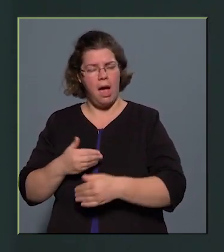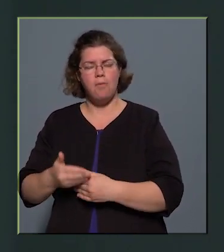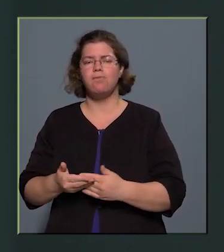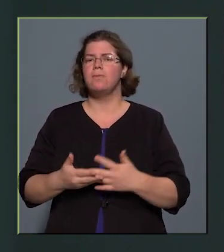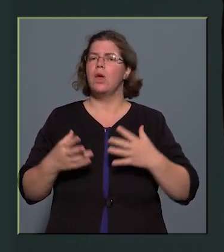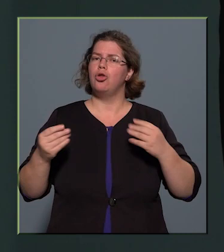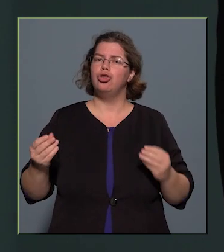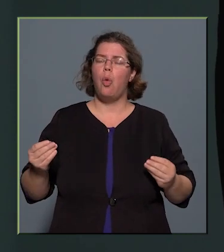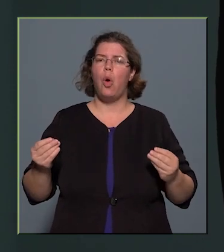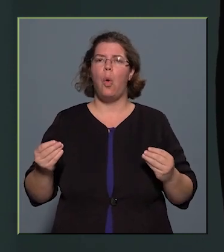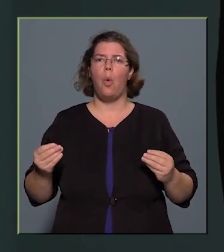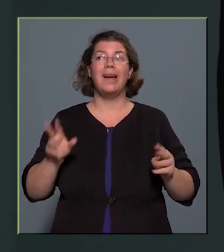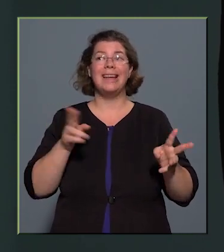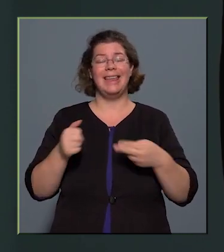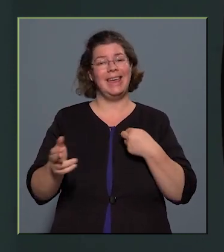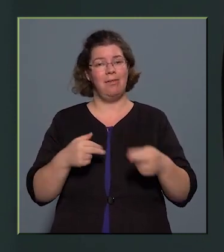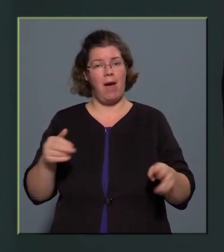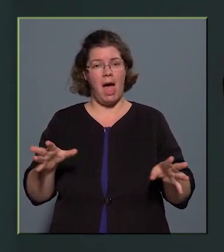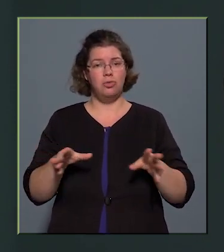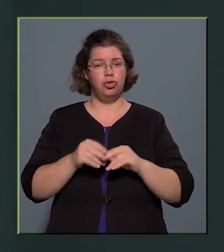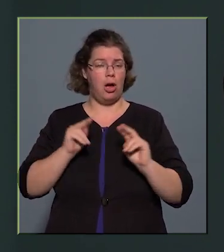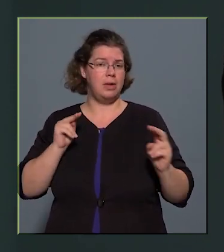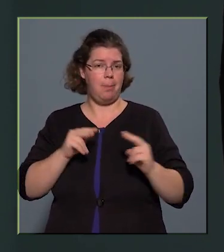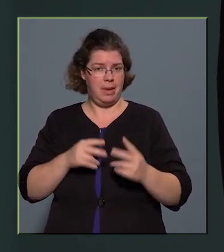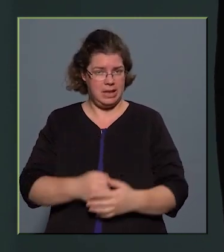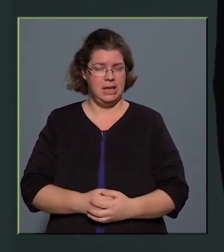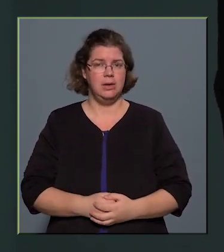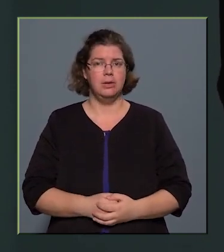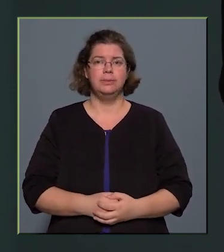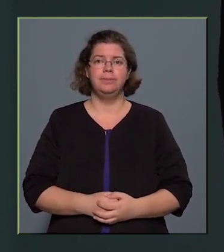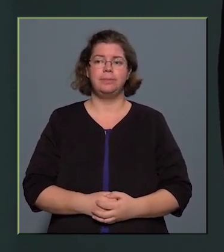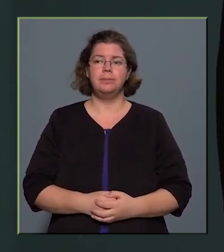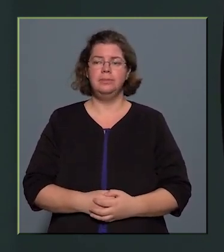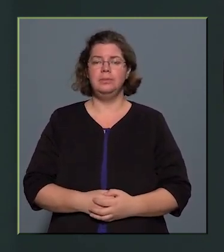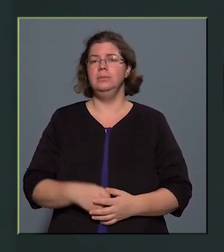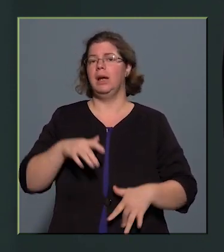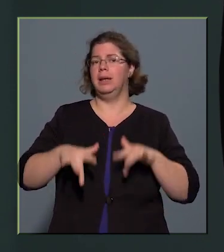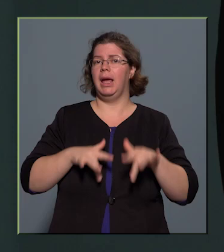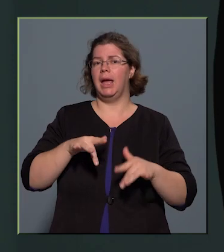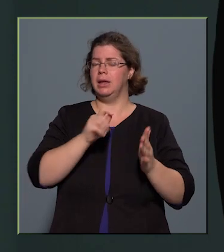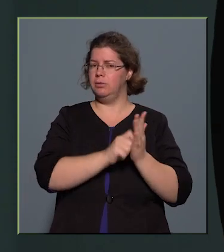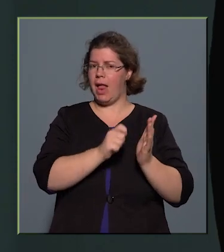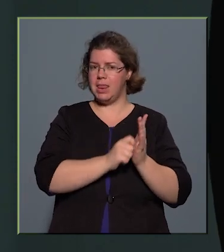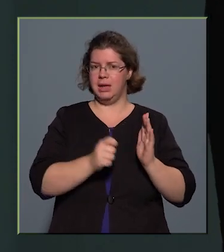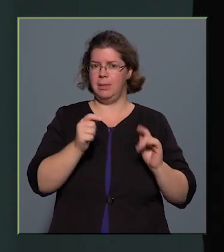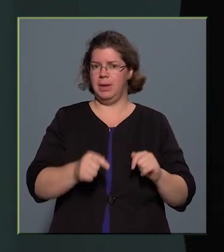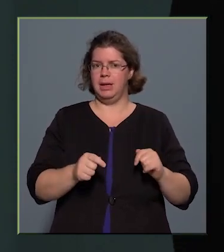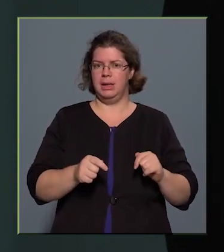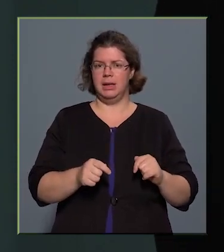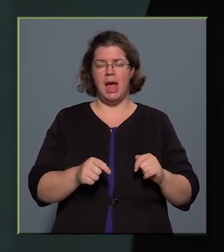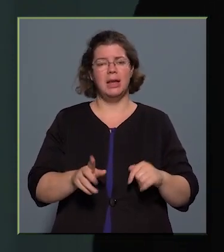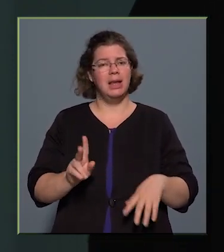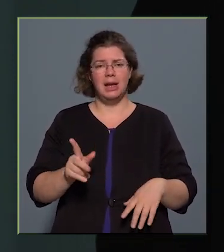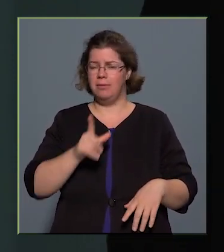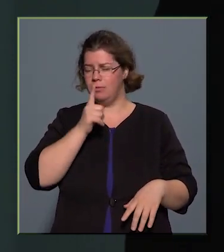sok kihívással nézünk szembe. Ugye néhányat felírtam ide az ábrára, de nem